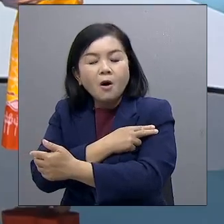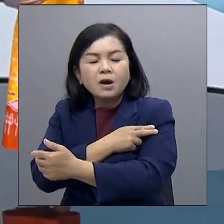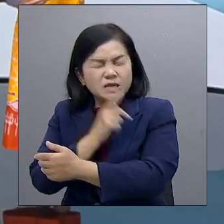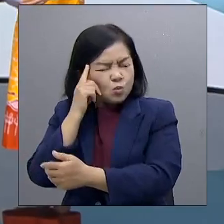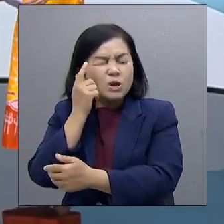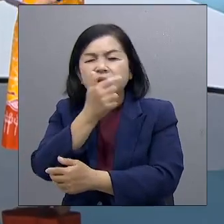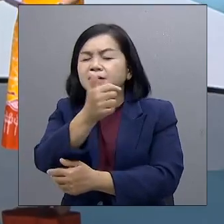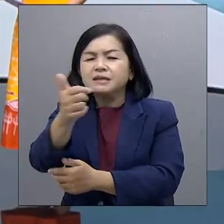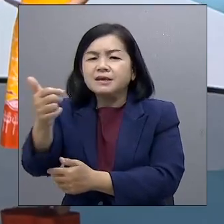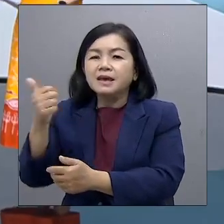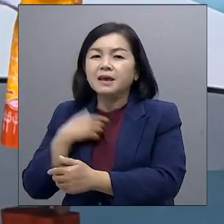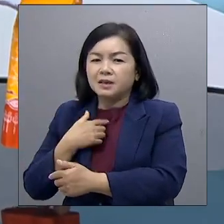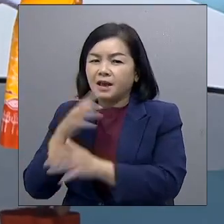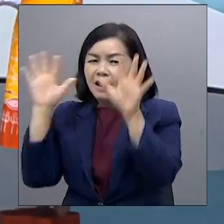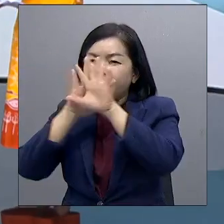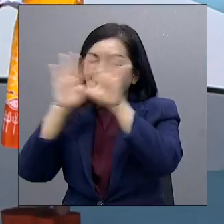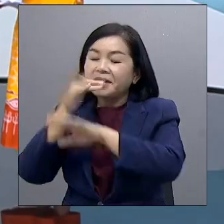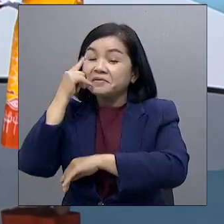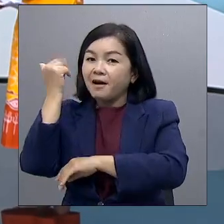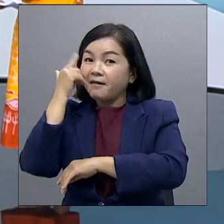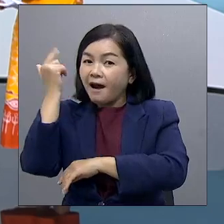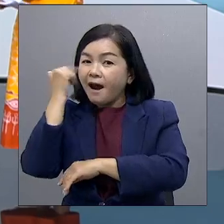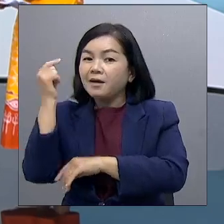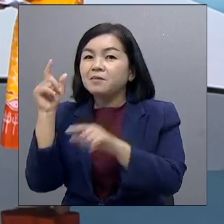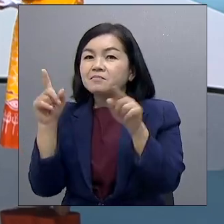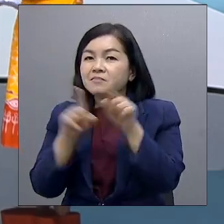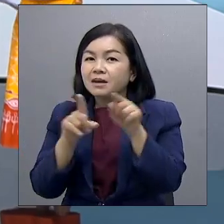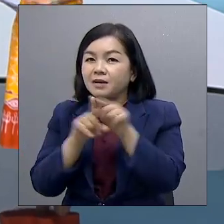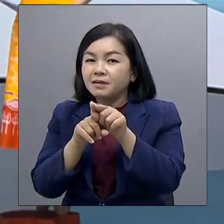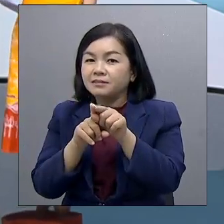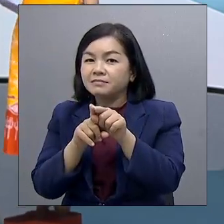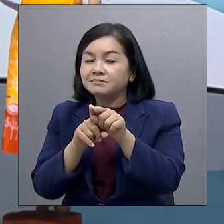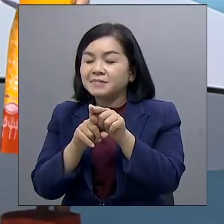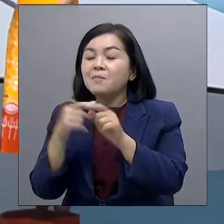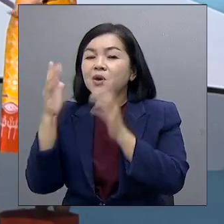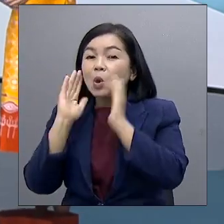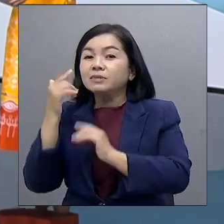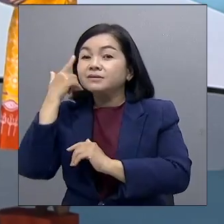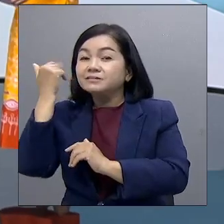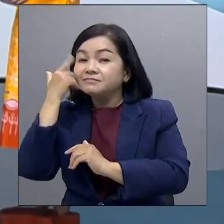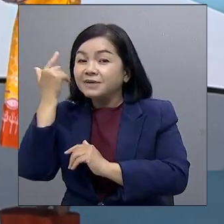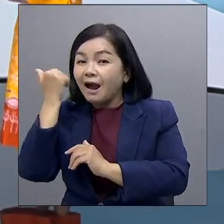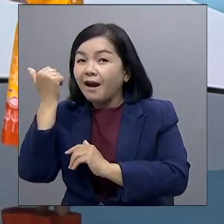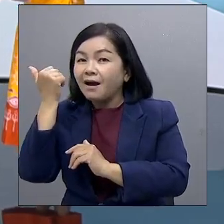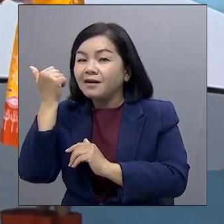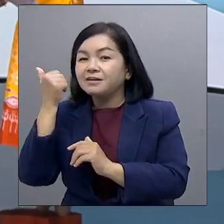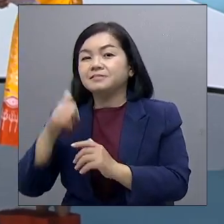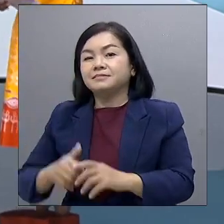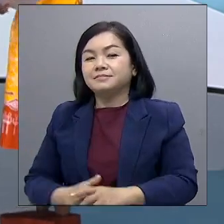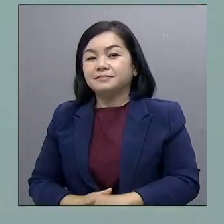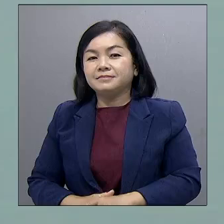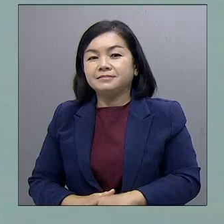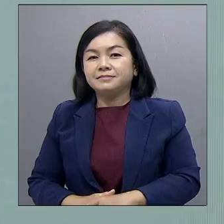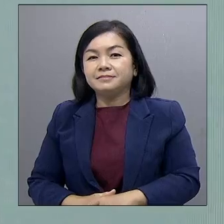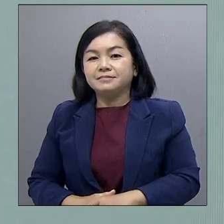ก็ก็ดูฉลาดอืก็เหมือนหนูนั่นแล้วปกติพวกนี้ต้องรอให้คนพูดถึงเรามั้